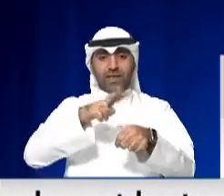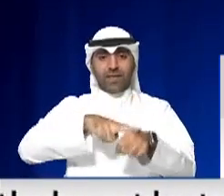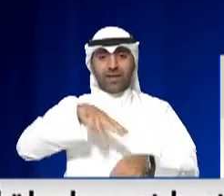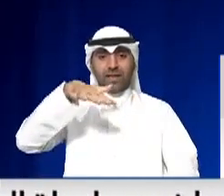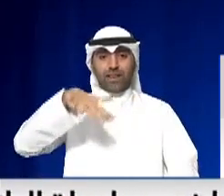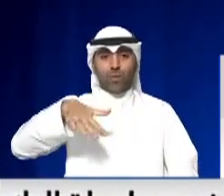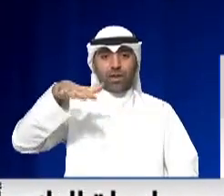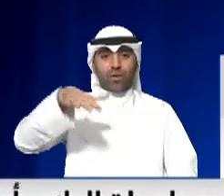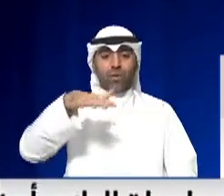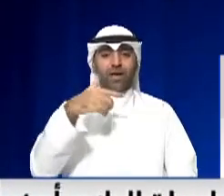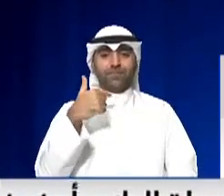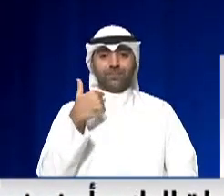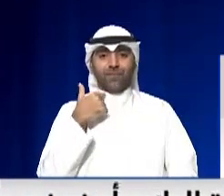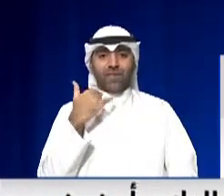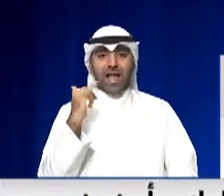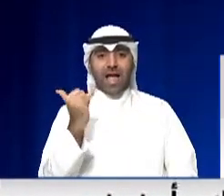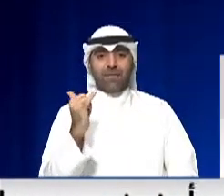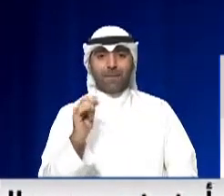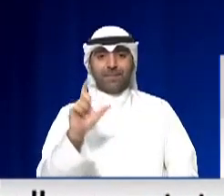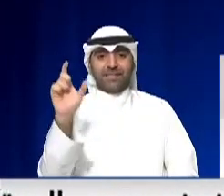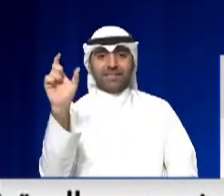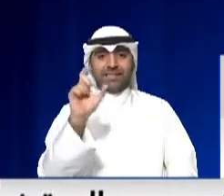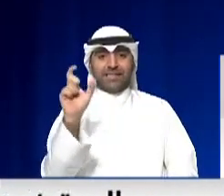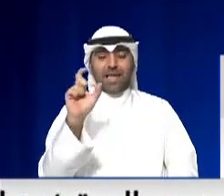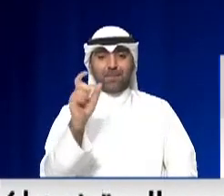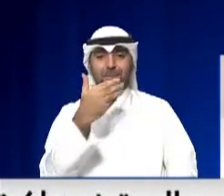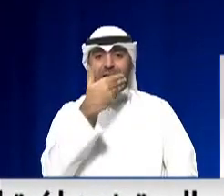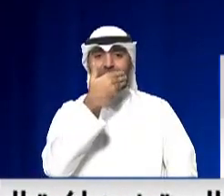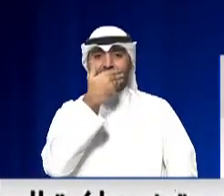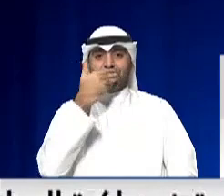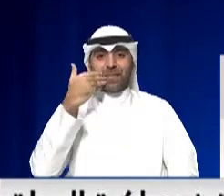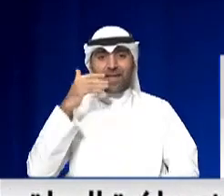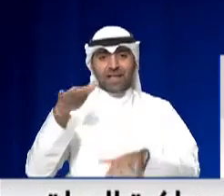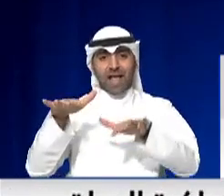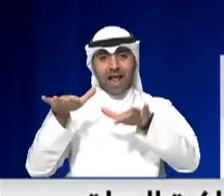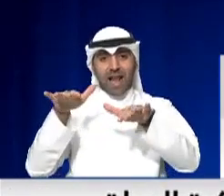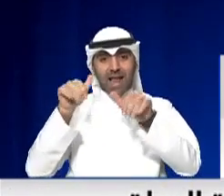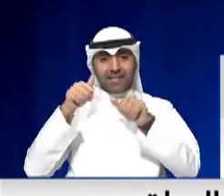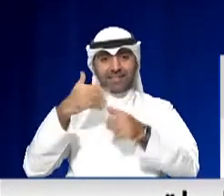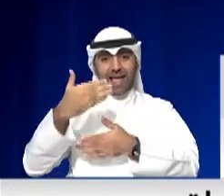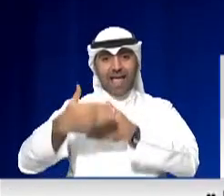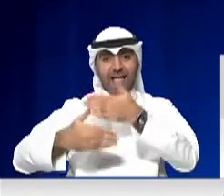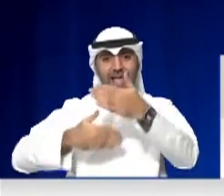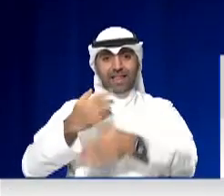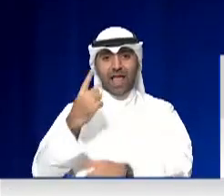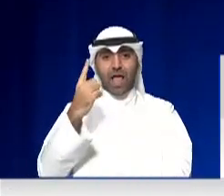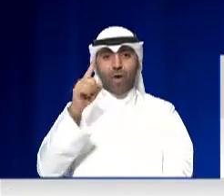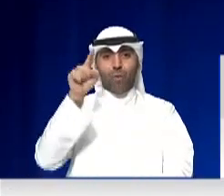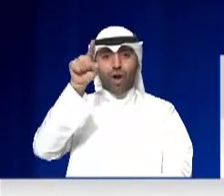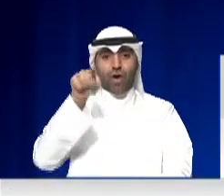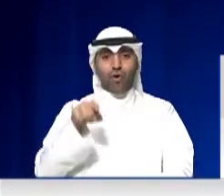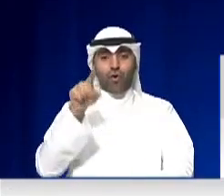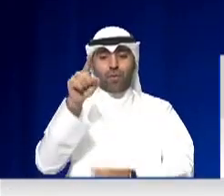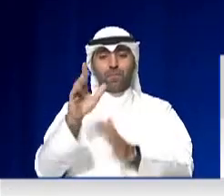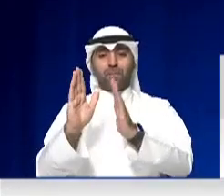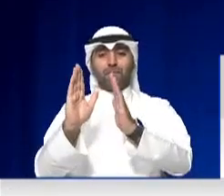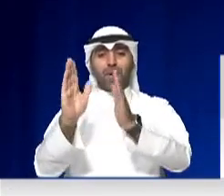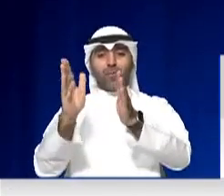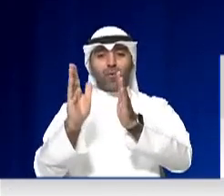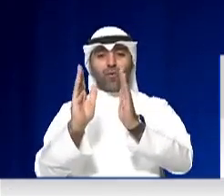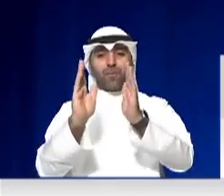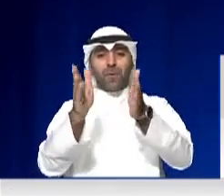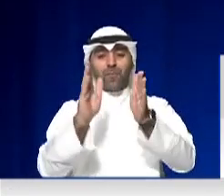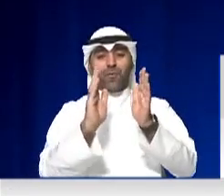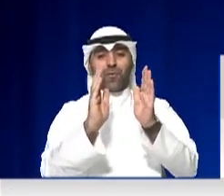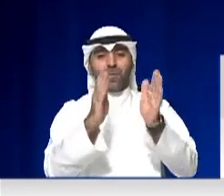واليمن والبركات، وأن يعيده على العالم أجمع بالطمأنينة والأمن والسلام، ويحفظ